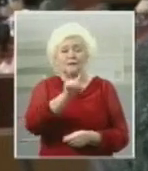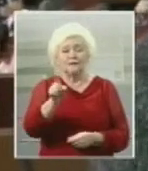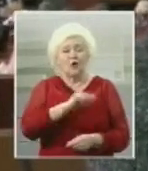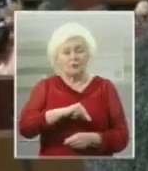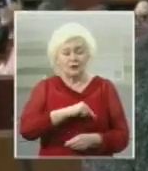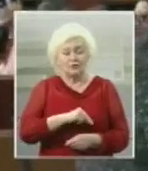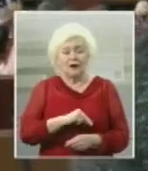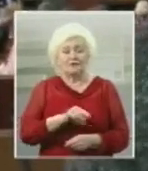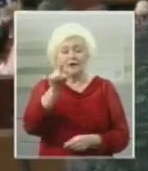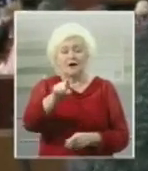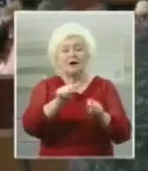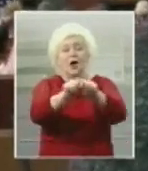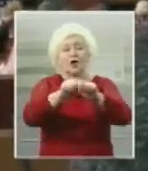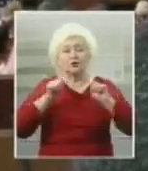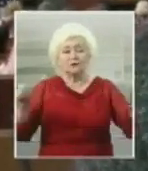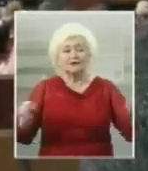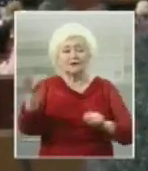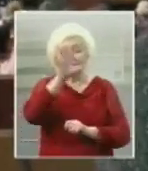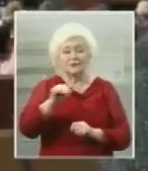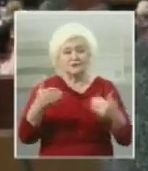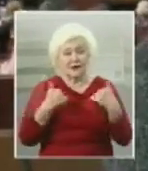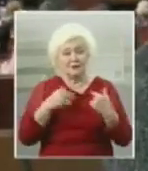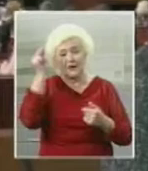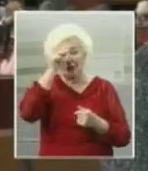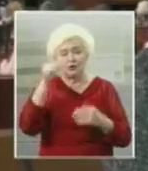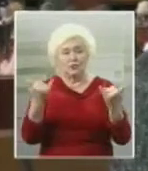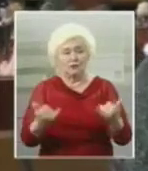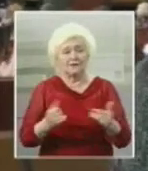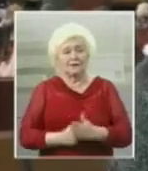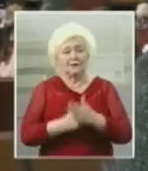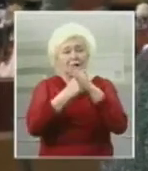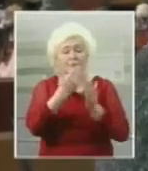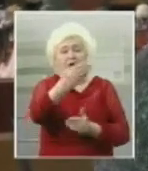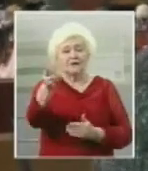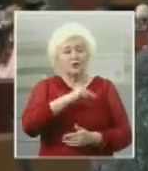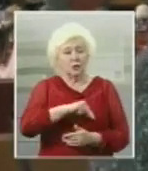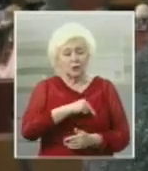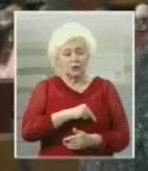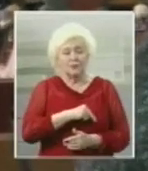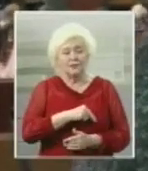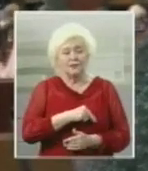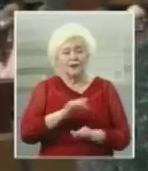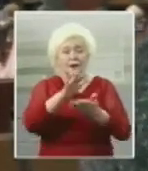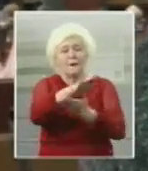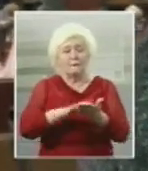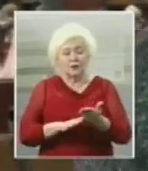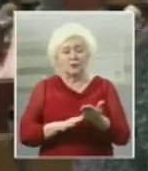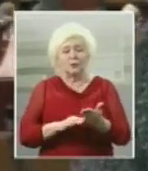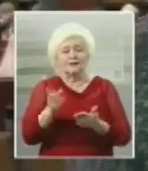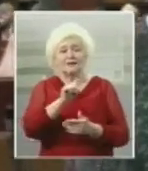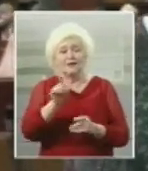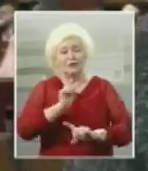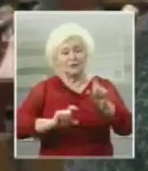попрацювати. Тобто він нам розкрив, як це все. Тобто ми вчимо зараз на базі його робіт, проходять парі в університеті,